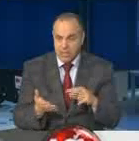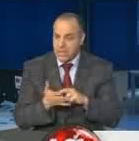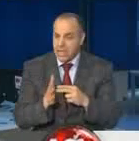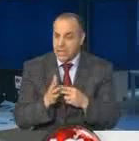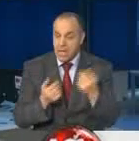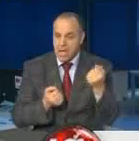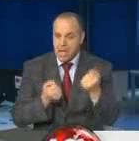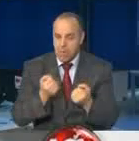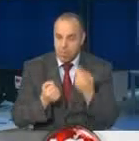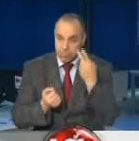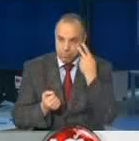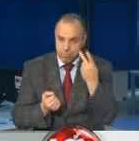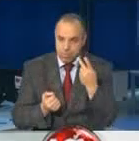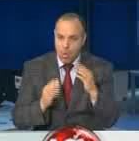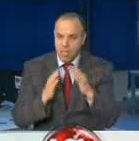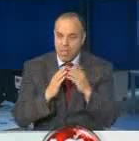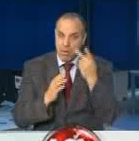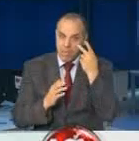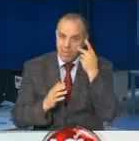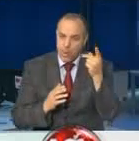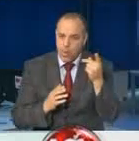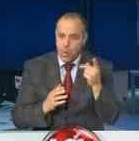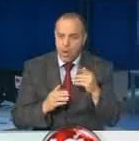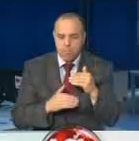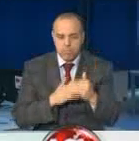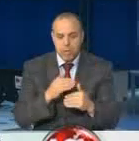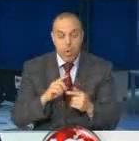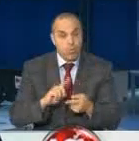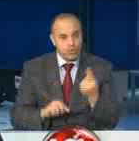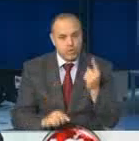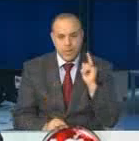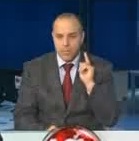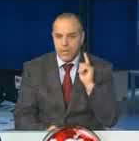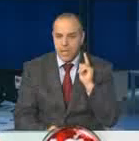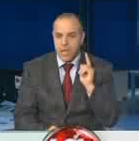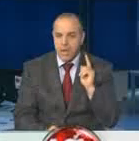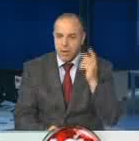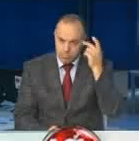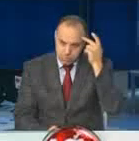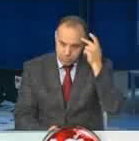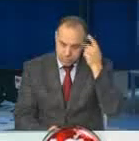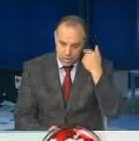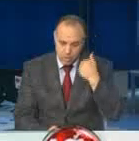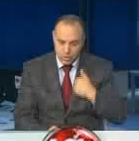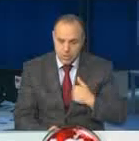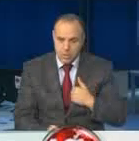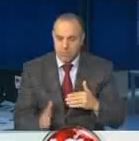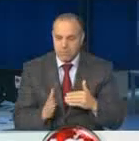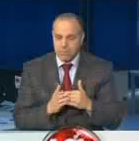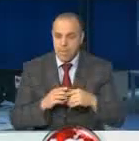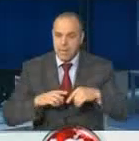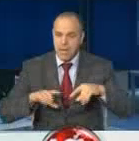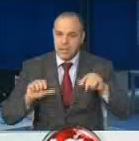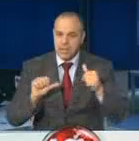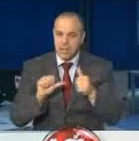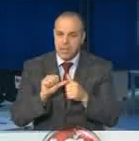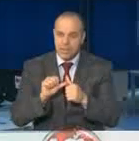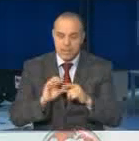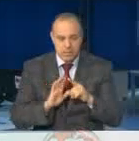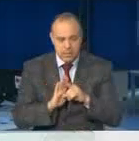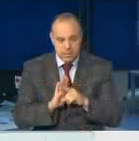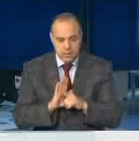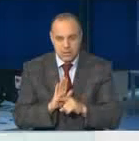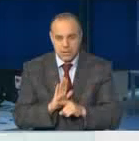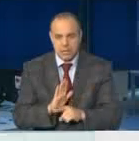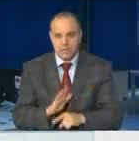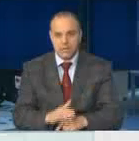بتقنيات السيارات والمنازل الذكية ما يعتبر خطوة متطورة للعقل البشري. نهاية النشرة مشاهدينا الكرام، وهذا تذكير بأبرز ما جاء